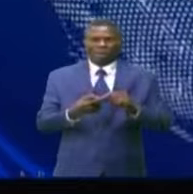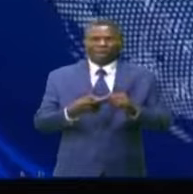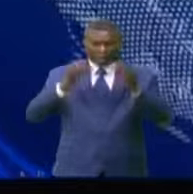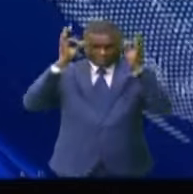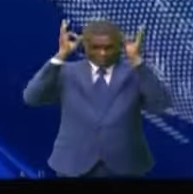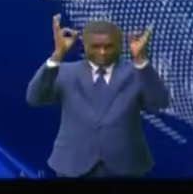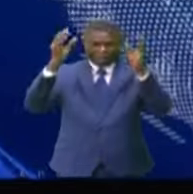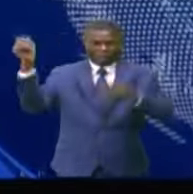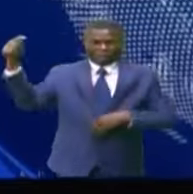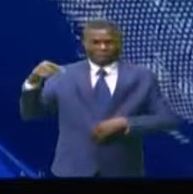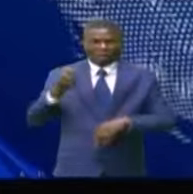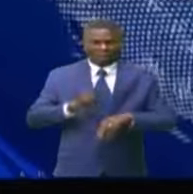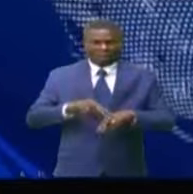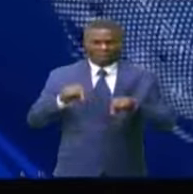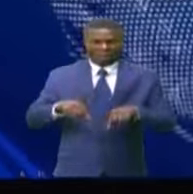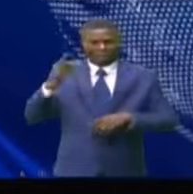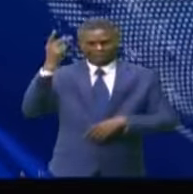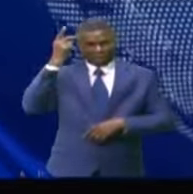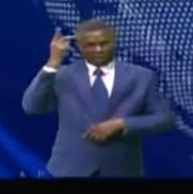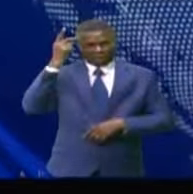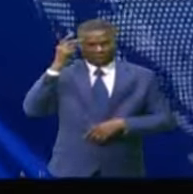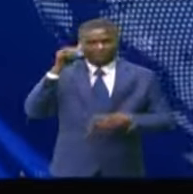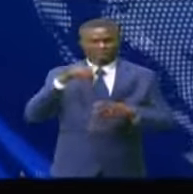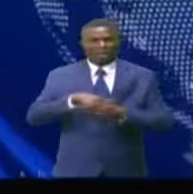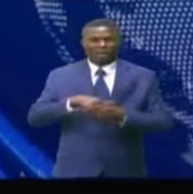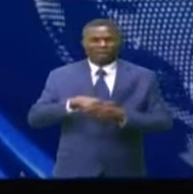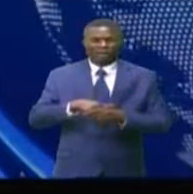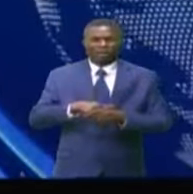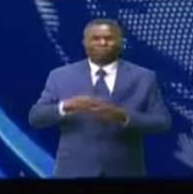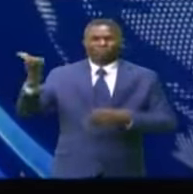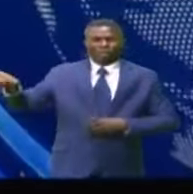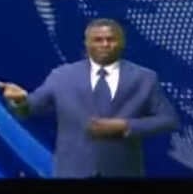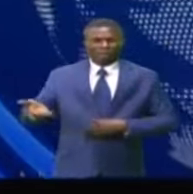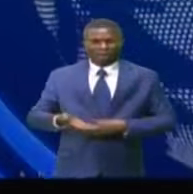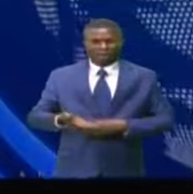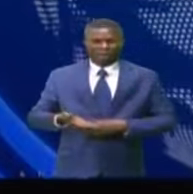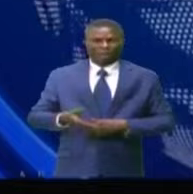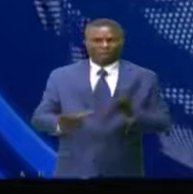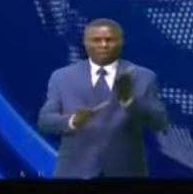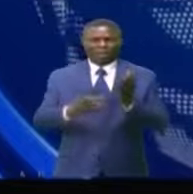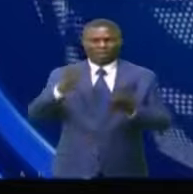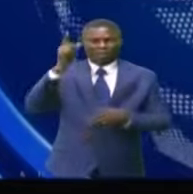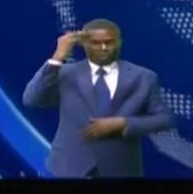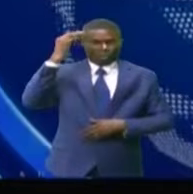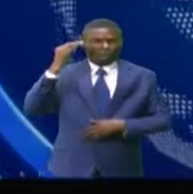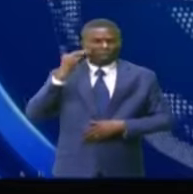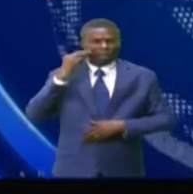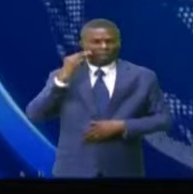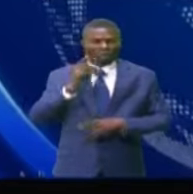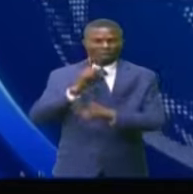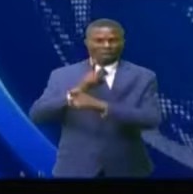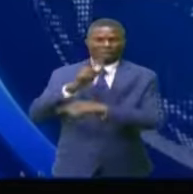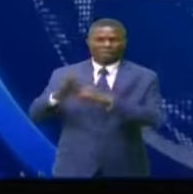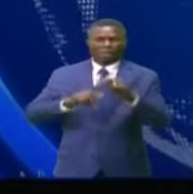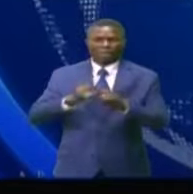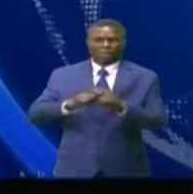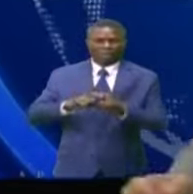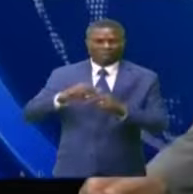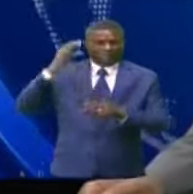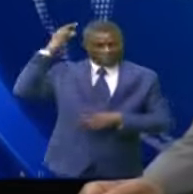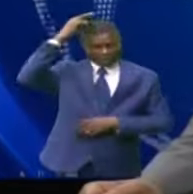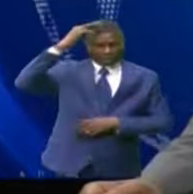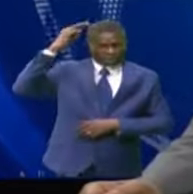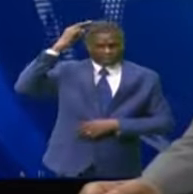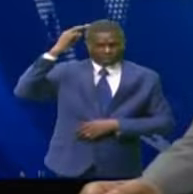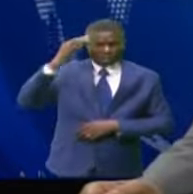du Brésil à l'issue d'une audience que lui a accordé le vice-premier ministre, ministre de la Défense nationale, Jean-Pierre